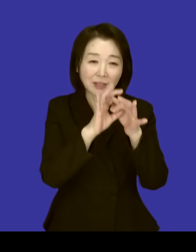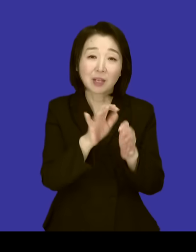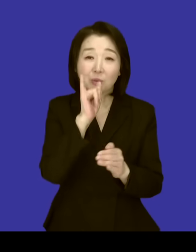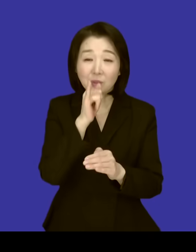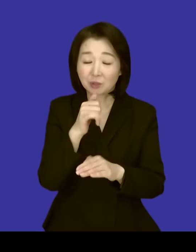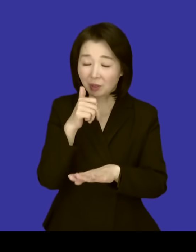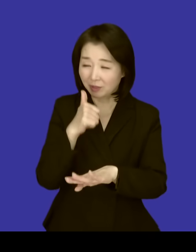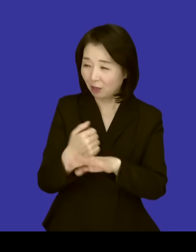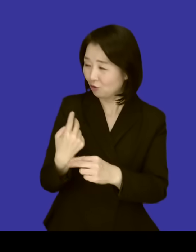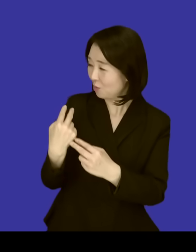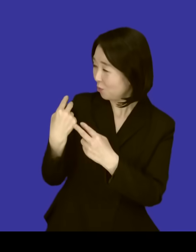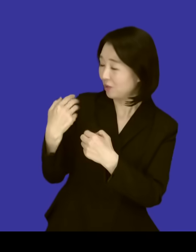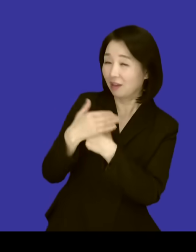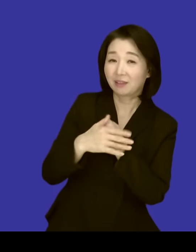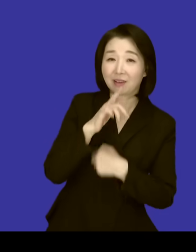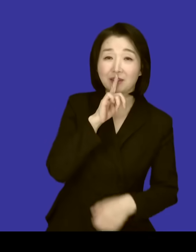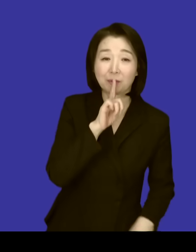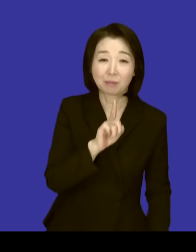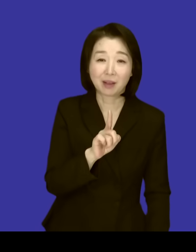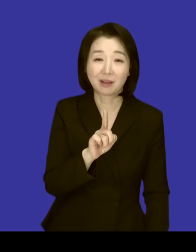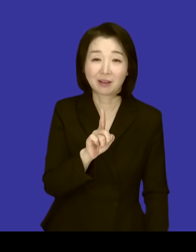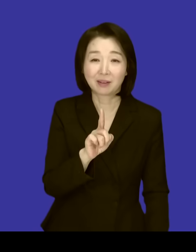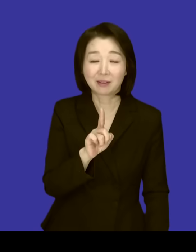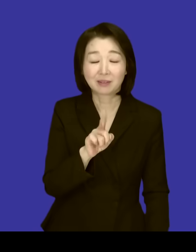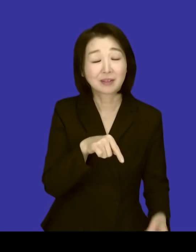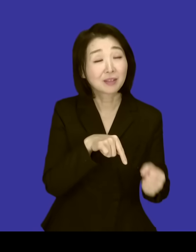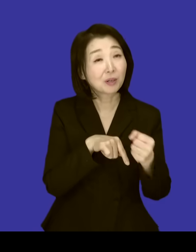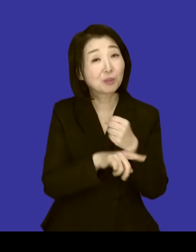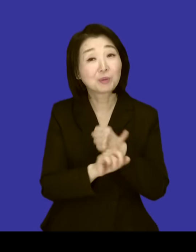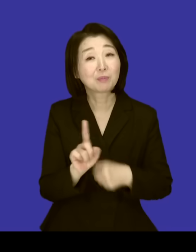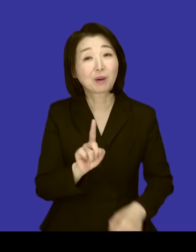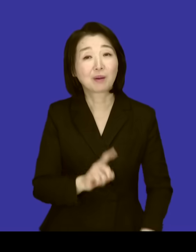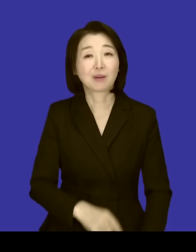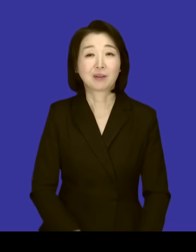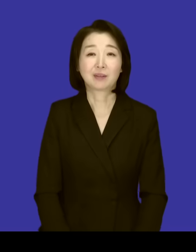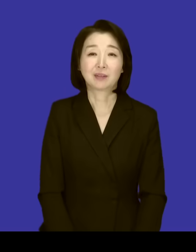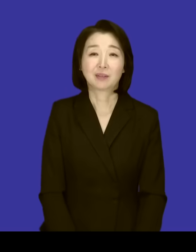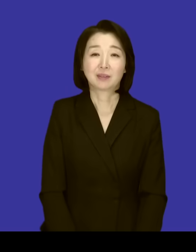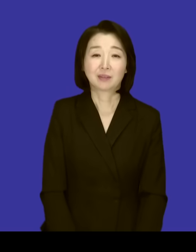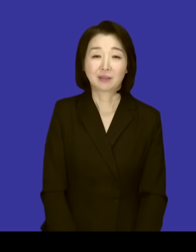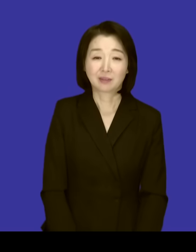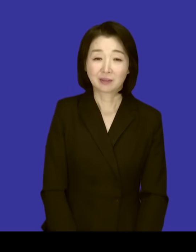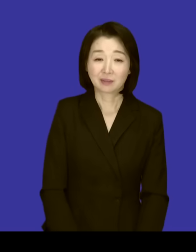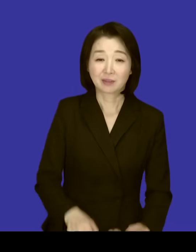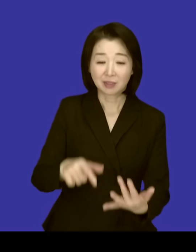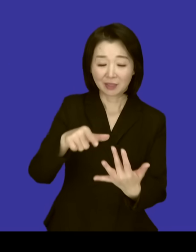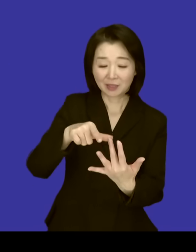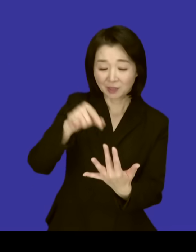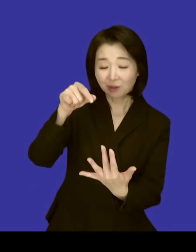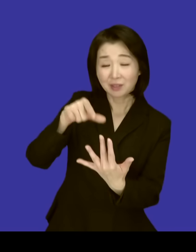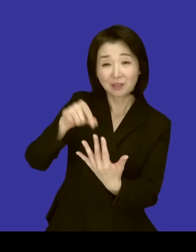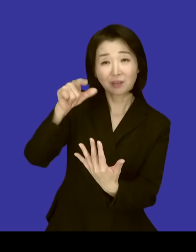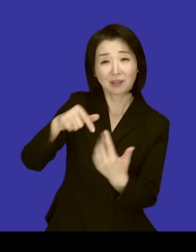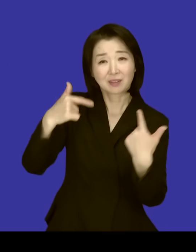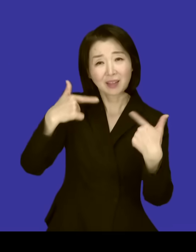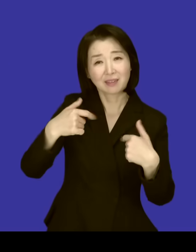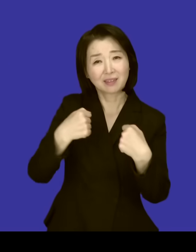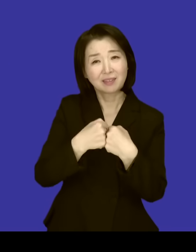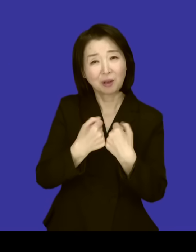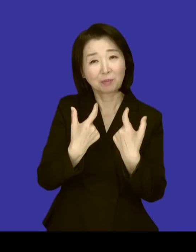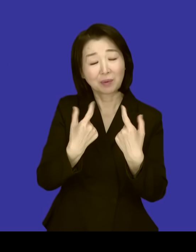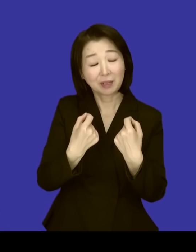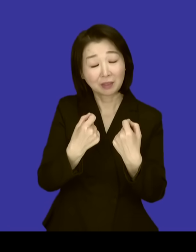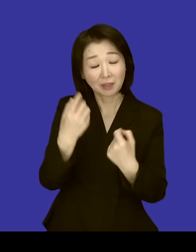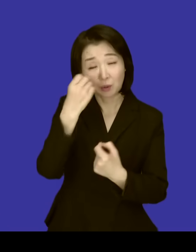보니 은혜였다라고 고백을 해주셨는데 어떤 의미였을까요? 수많은 선택의 싸움인 것 같습니다. 그 고등학교